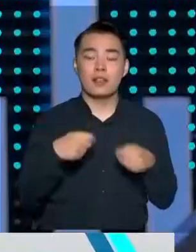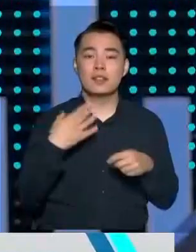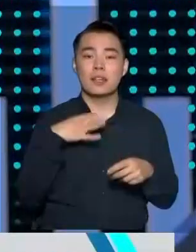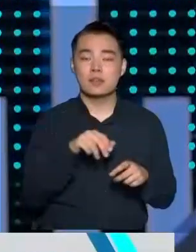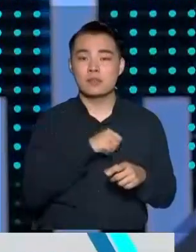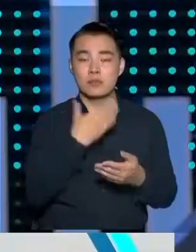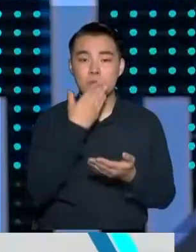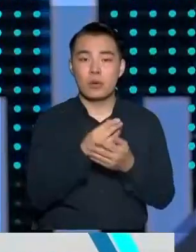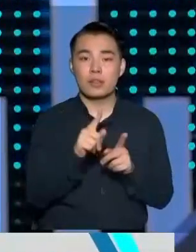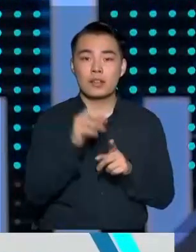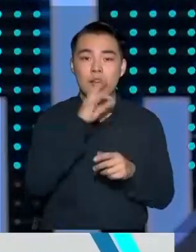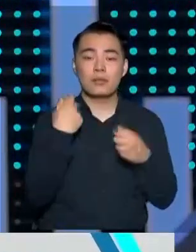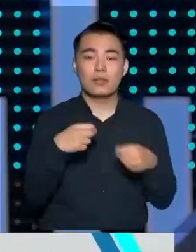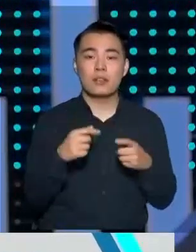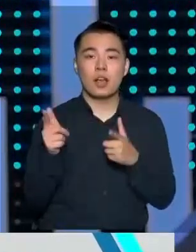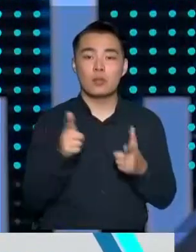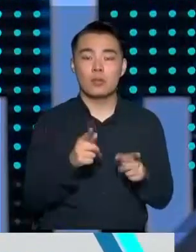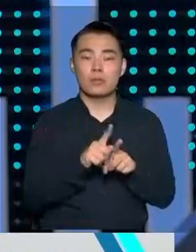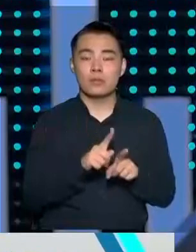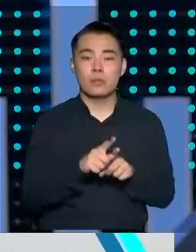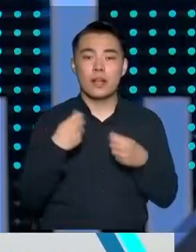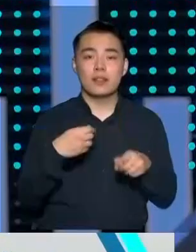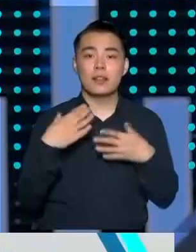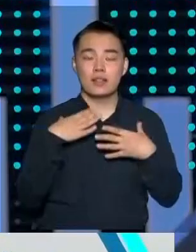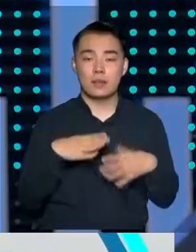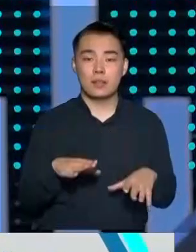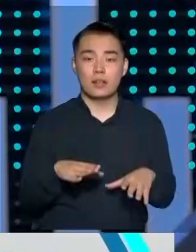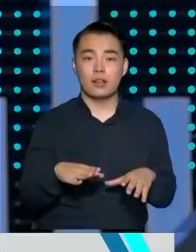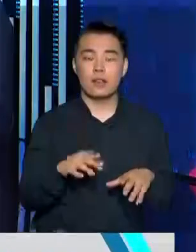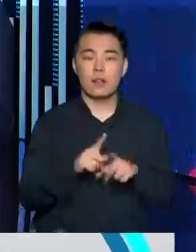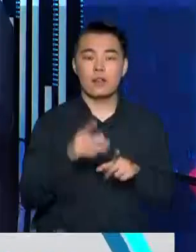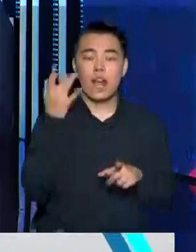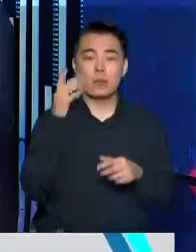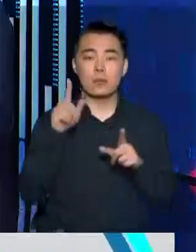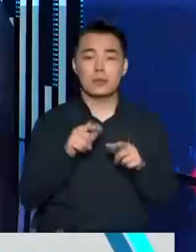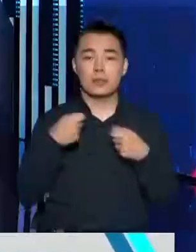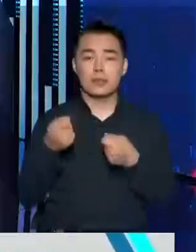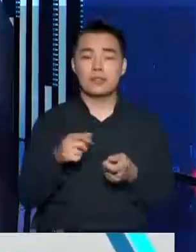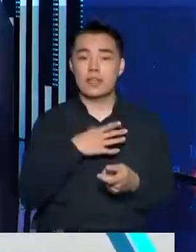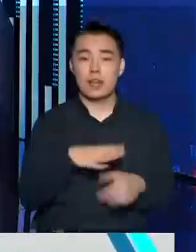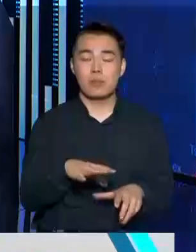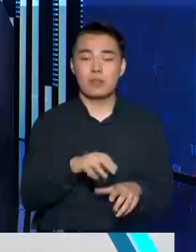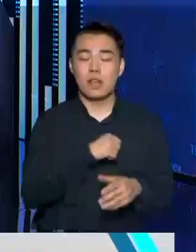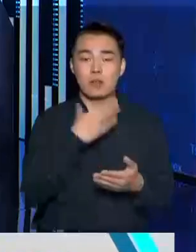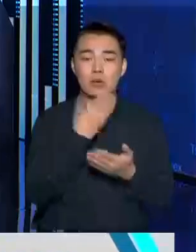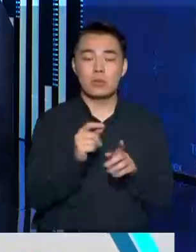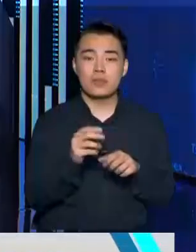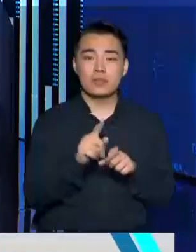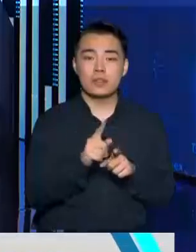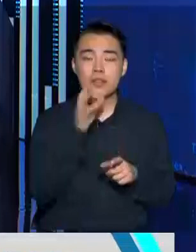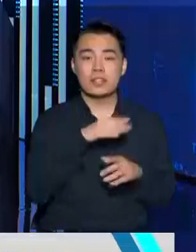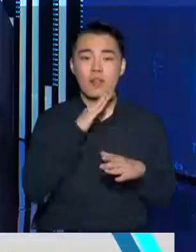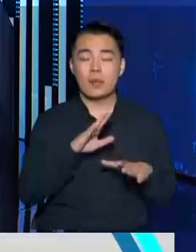имеющуюся у себя готовую продукцию за рубеж. В этой связи непосредственно